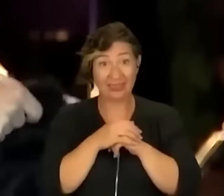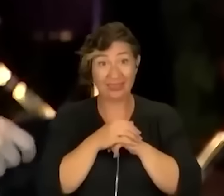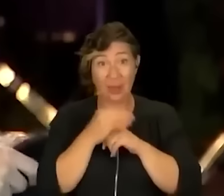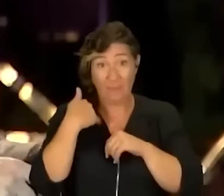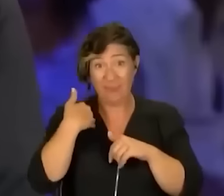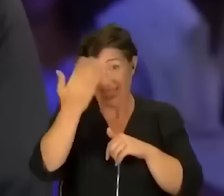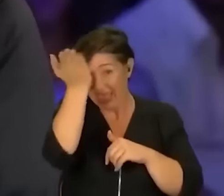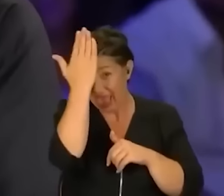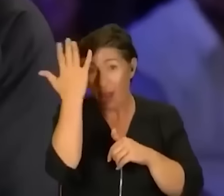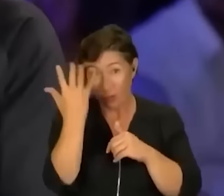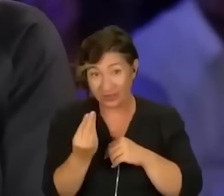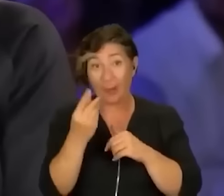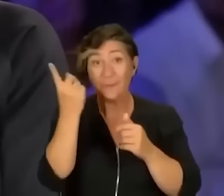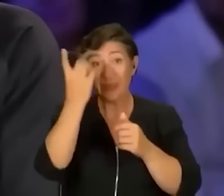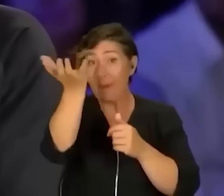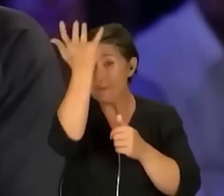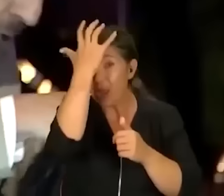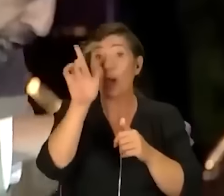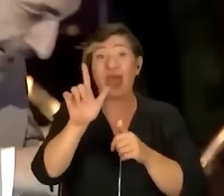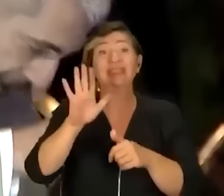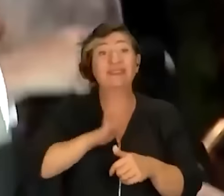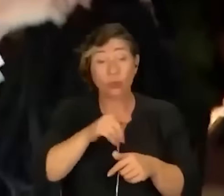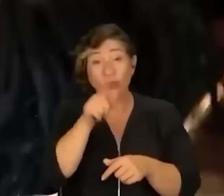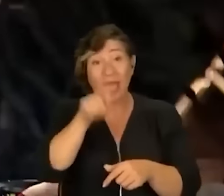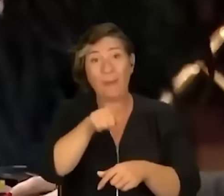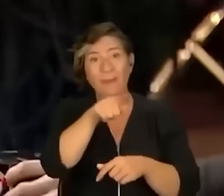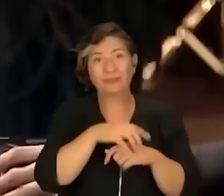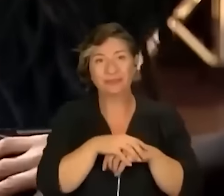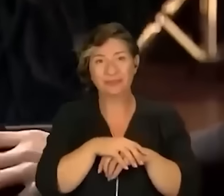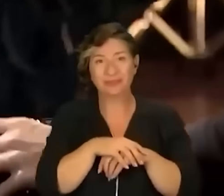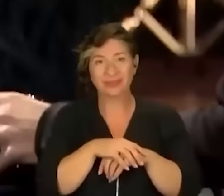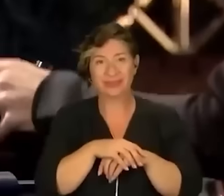mesela ben kel olsam bir şey takacak olsam bunu takarım.